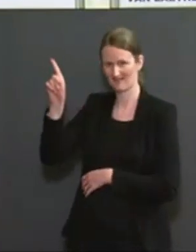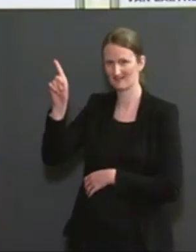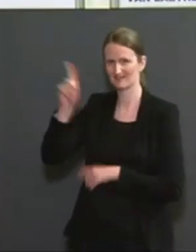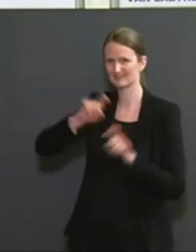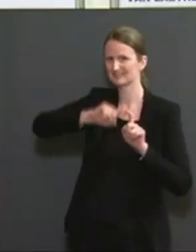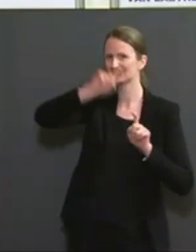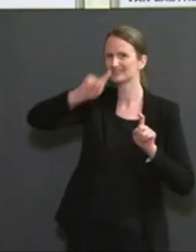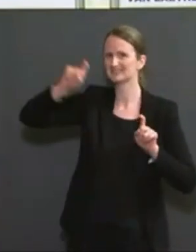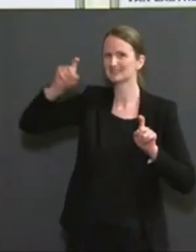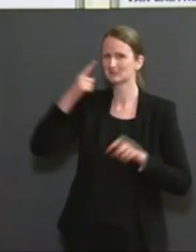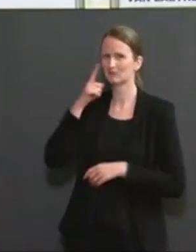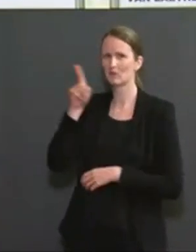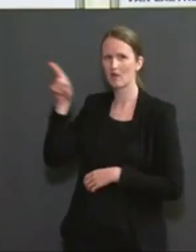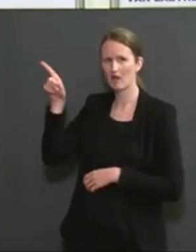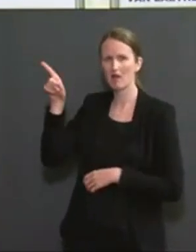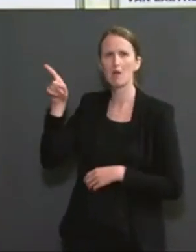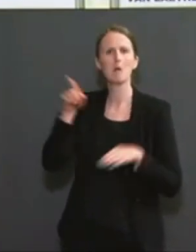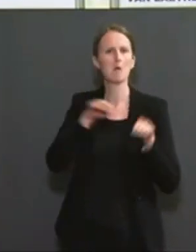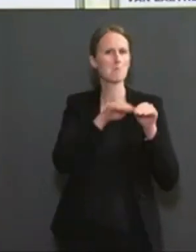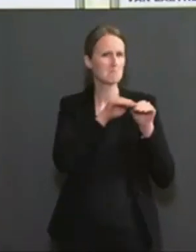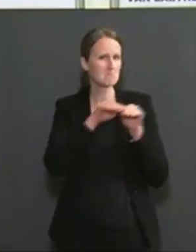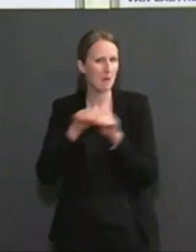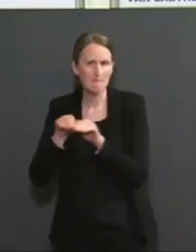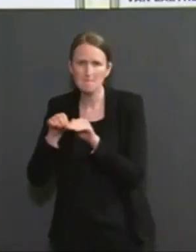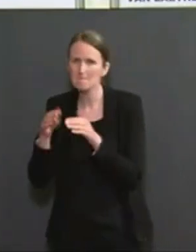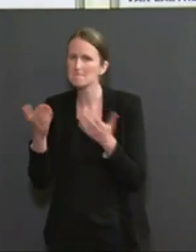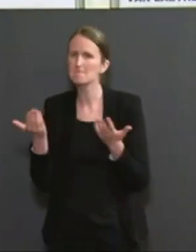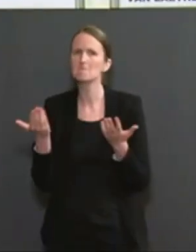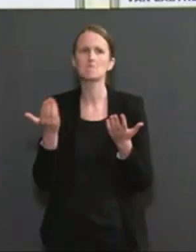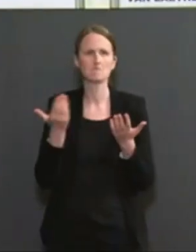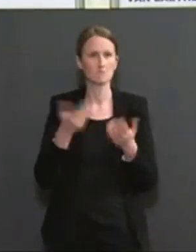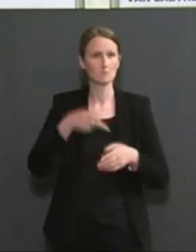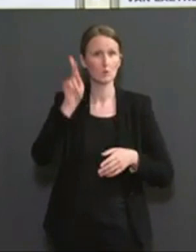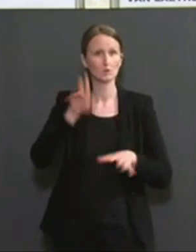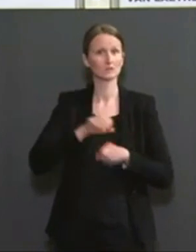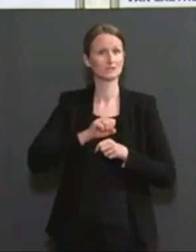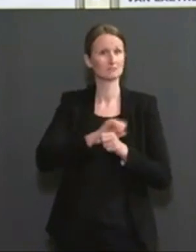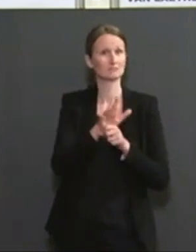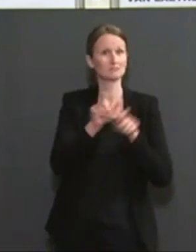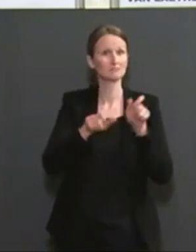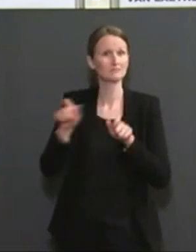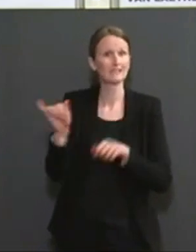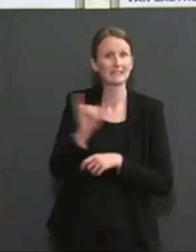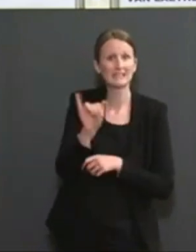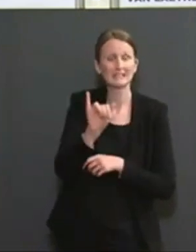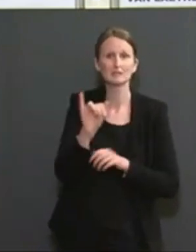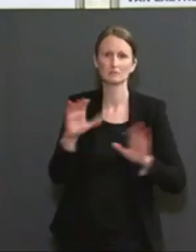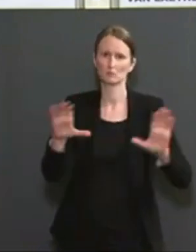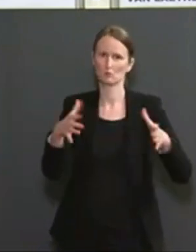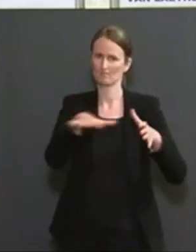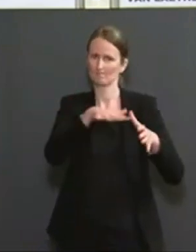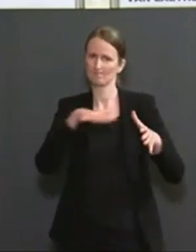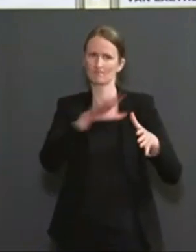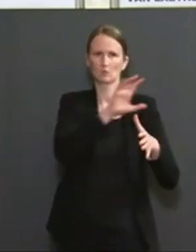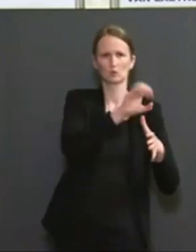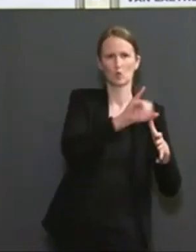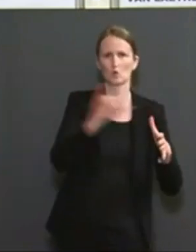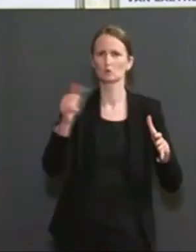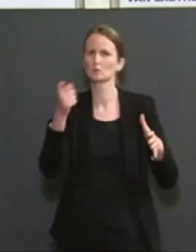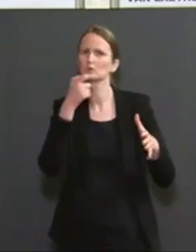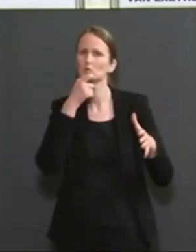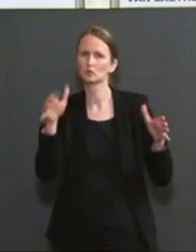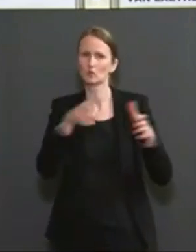plupart des contaminations continuent à se situer entre 30 et 60 ans. Et dans cette tranche d'âge, on continue à